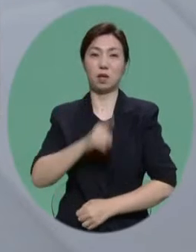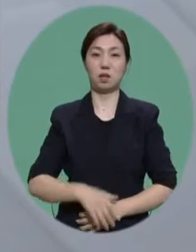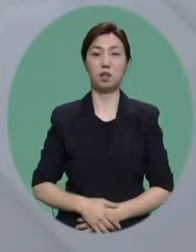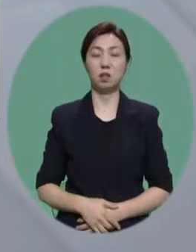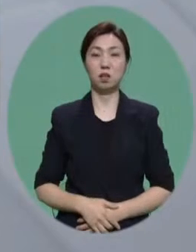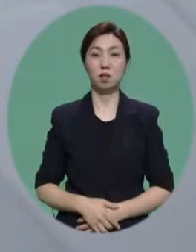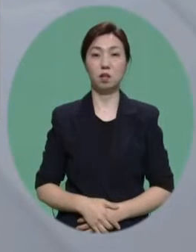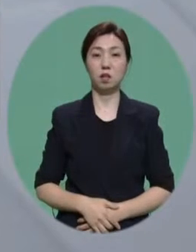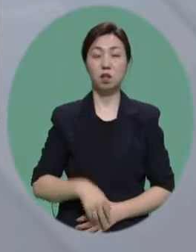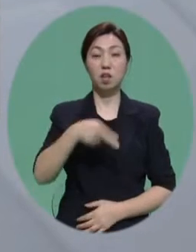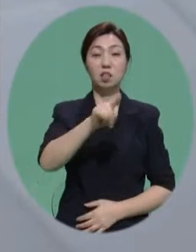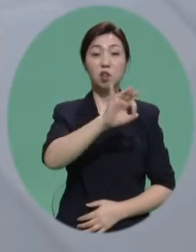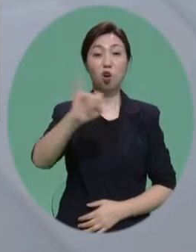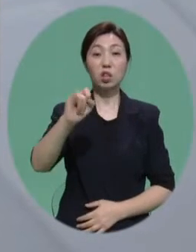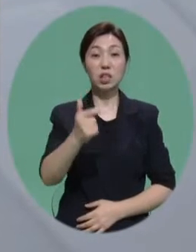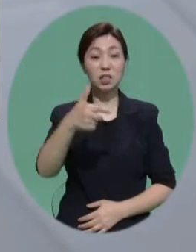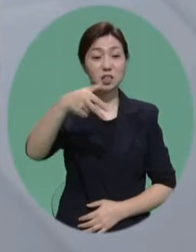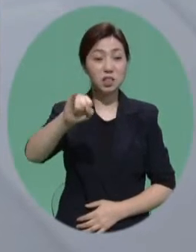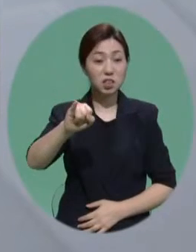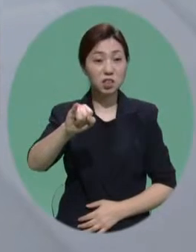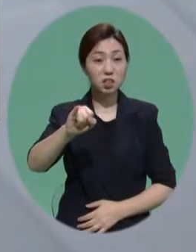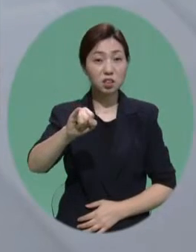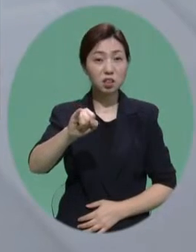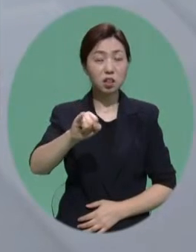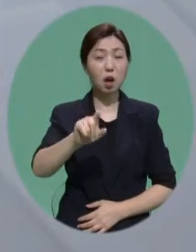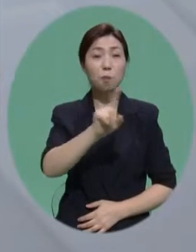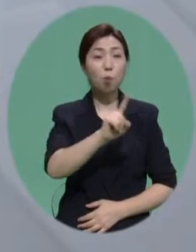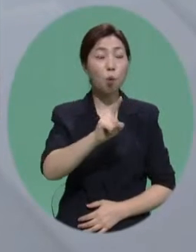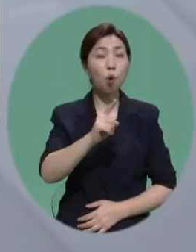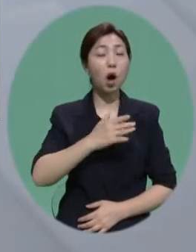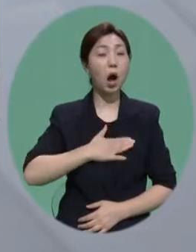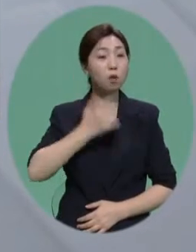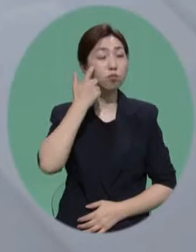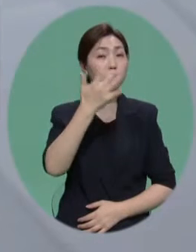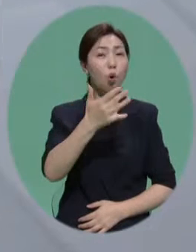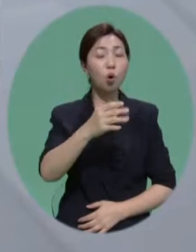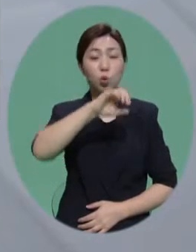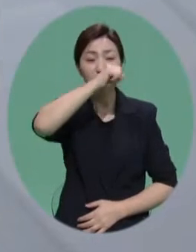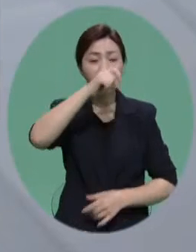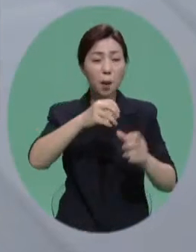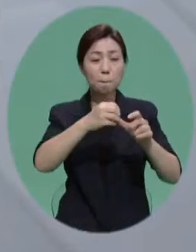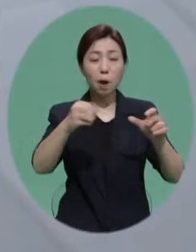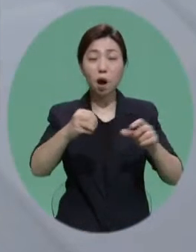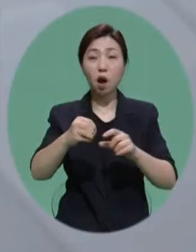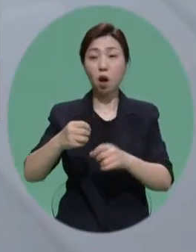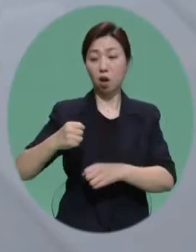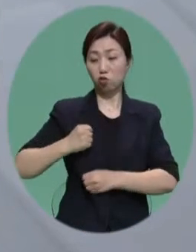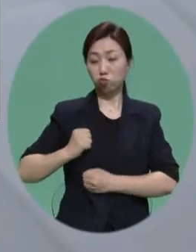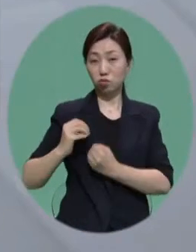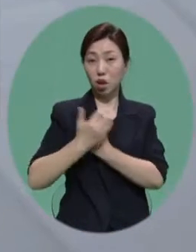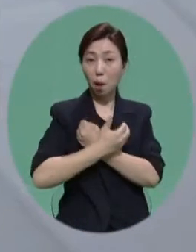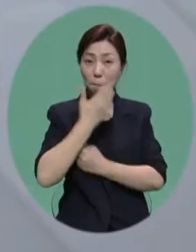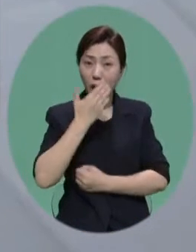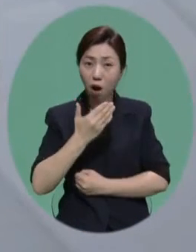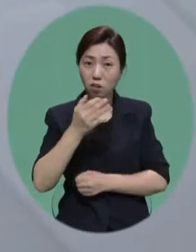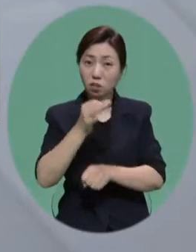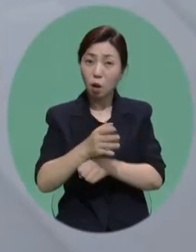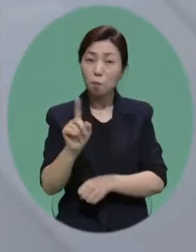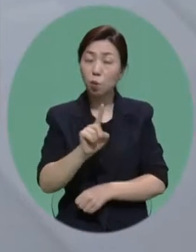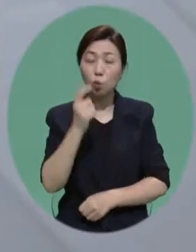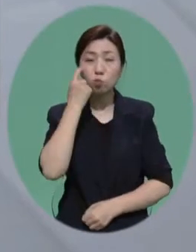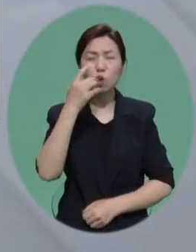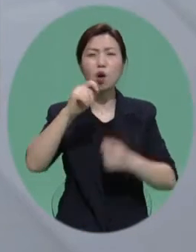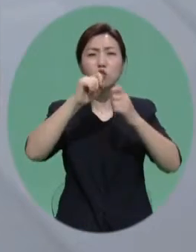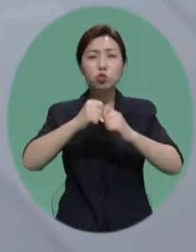예산 중에서 어떤걸 삭감해 가지고 국방비 예술 주는지 한번 말씀해 주시죠 아마 성인지 예산 이라고 하는 것은